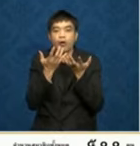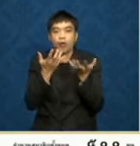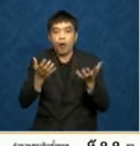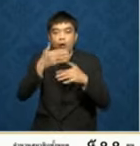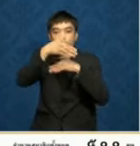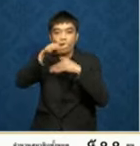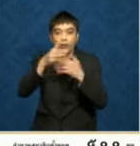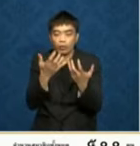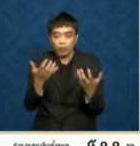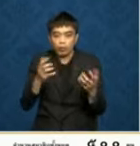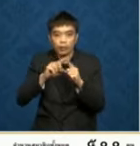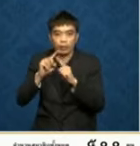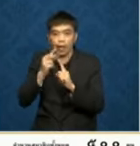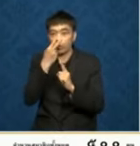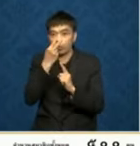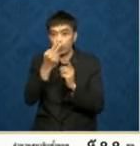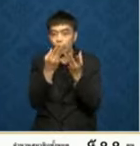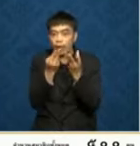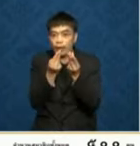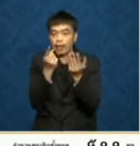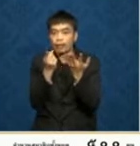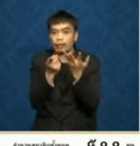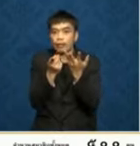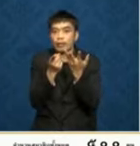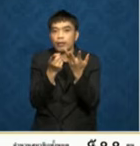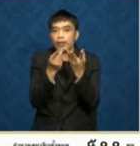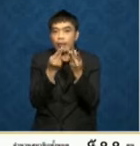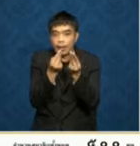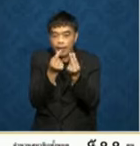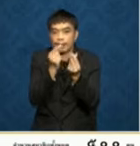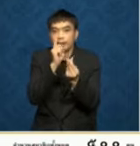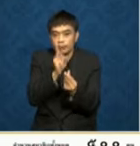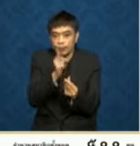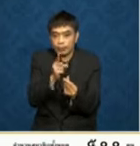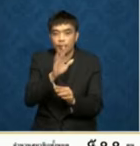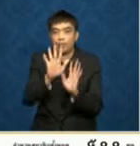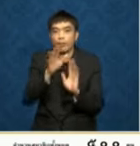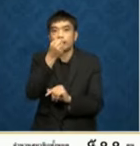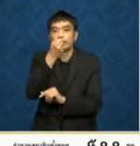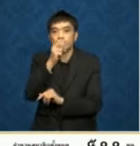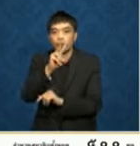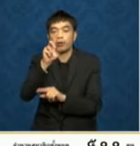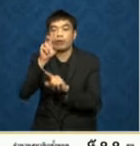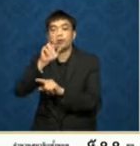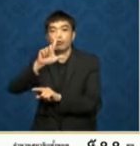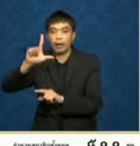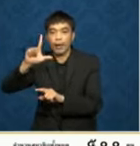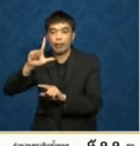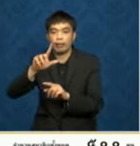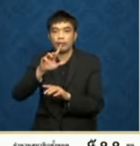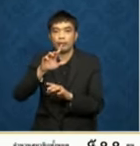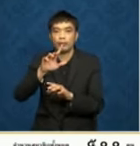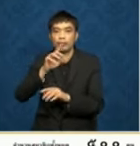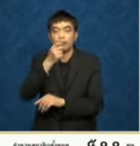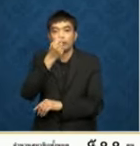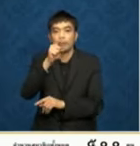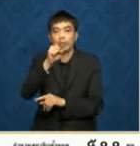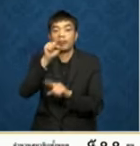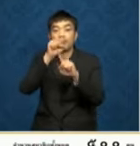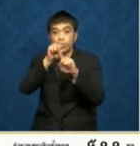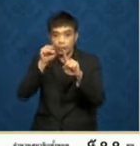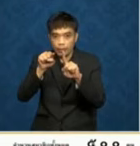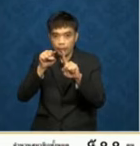ีนตัเลขทถูกต้องนั้น งบ Hardware จง ๆ เรามีอยู่เพีงแค่ 12 ลานบาเทานั้นเองหรือ 11%